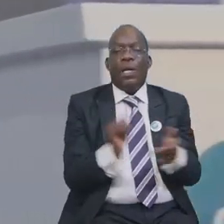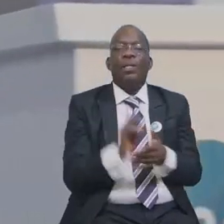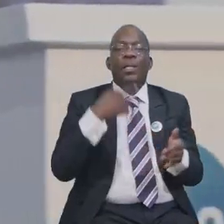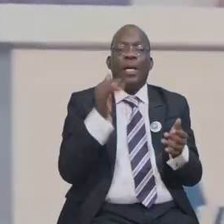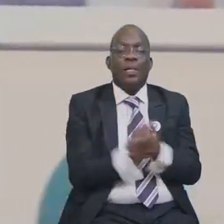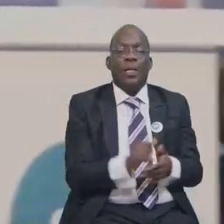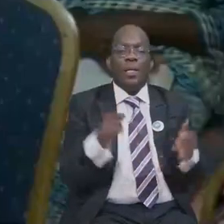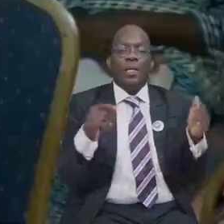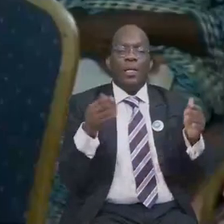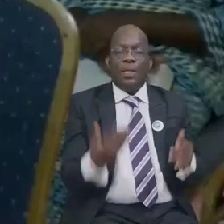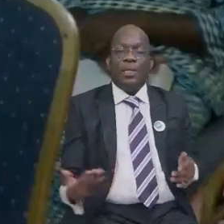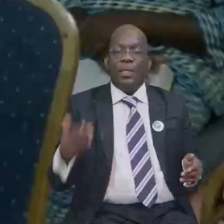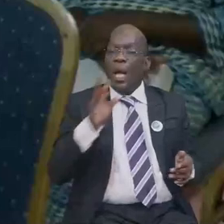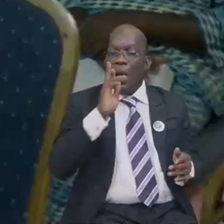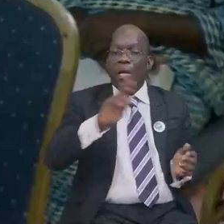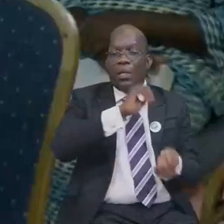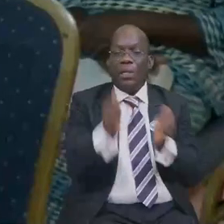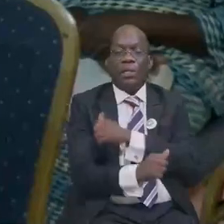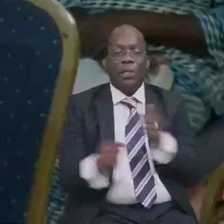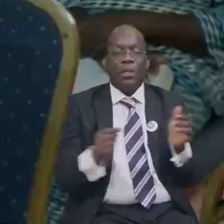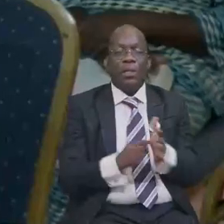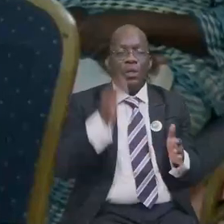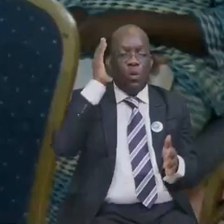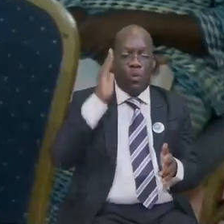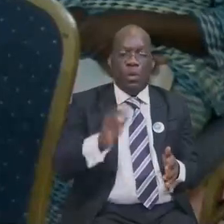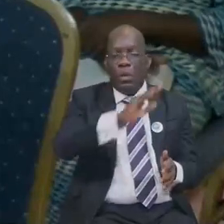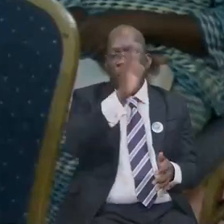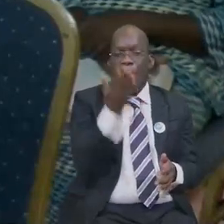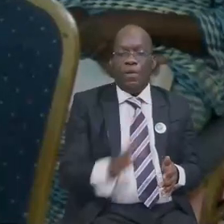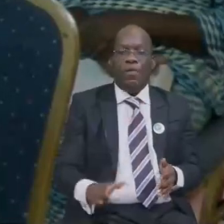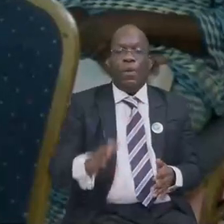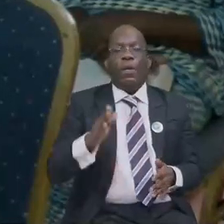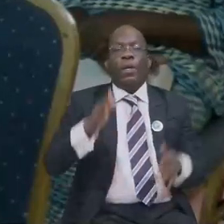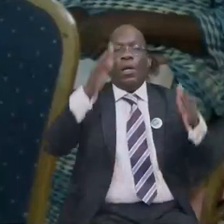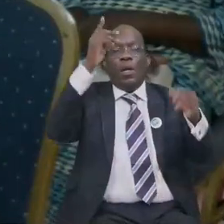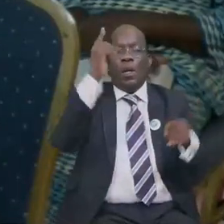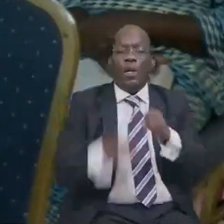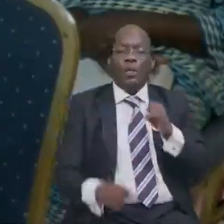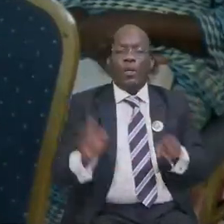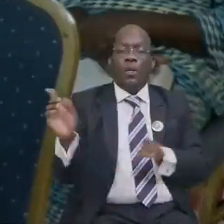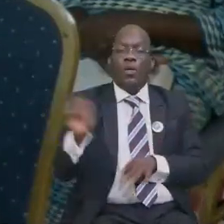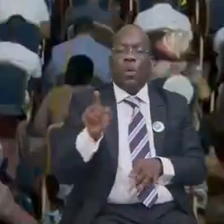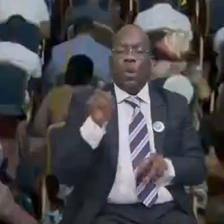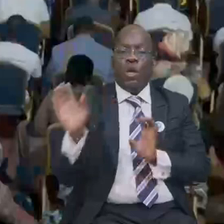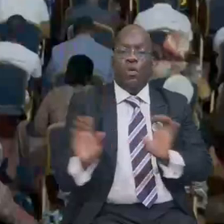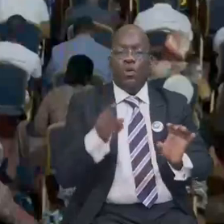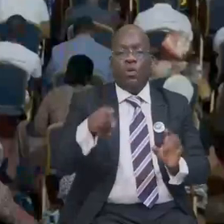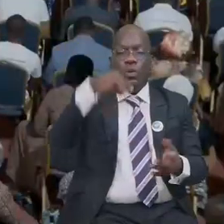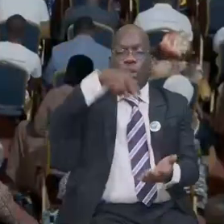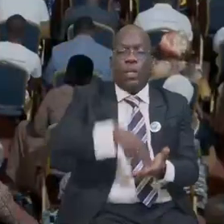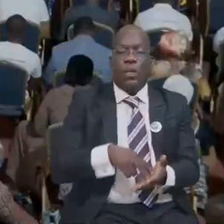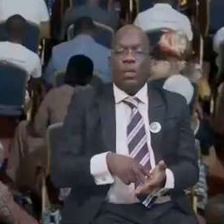s'améliorent et ça ne va jamais prendre fin. De quel côté es-tu? Si tu tiens avec